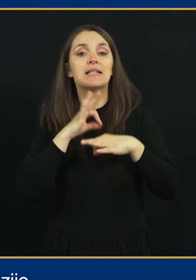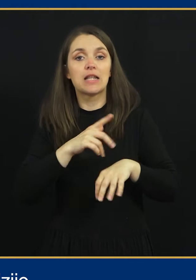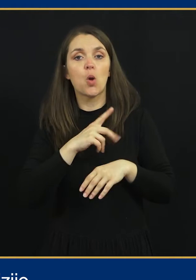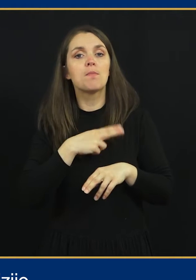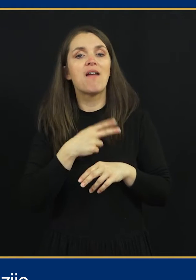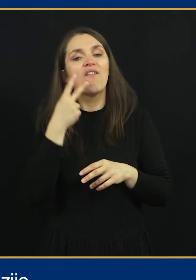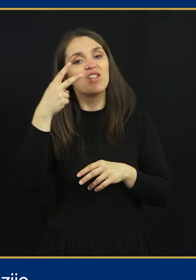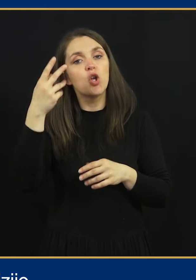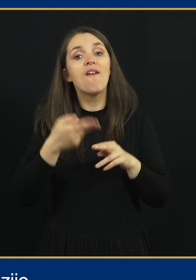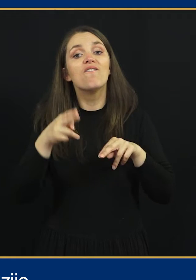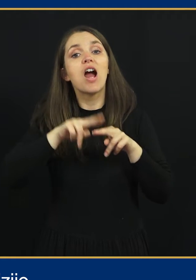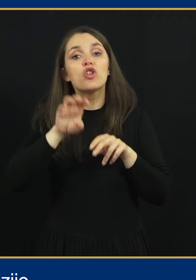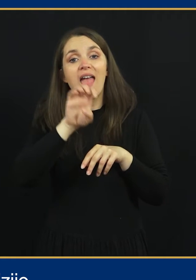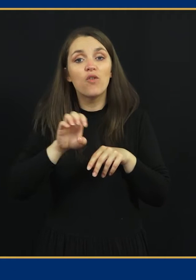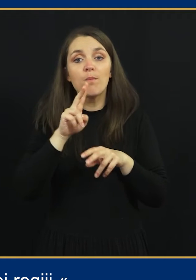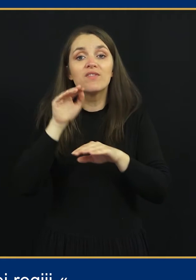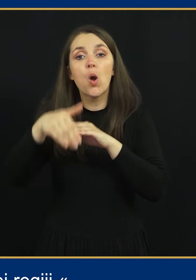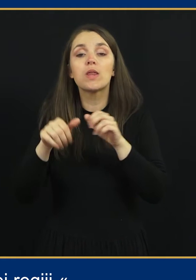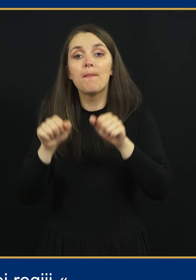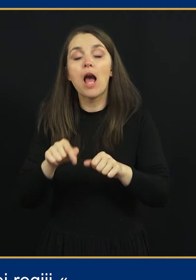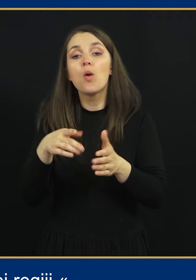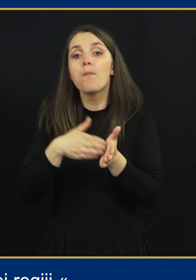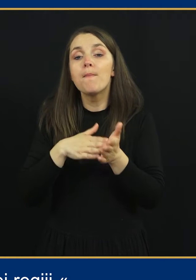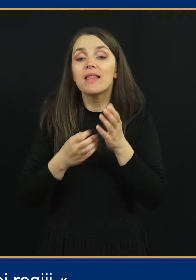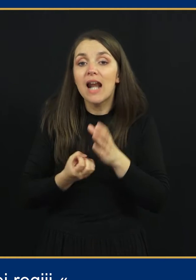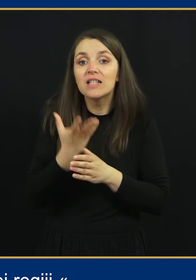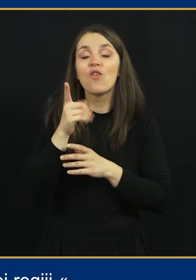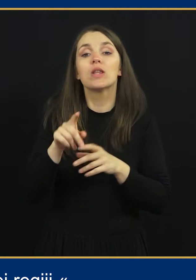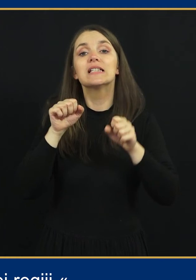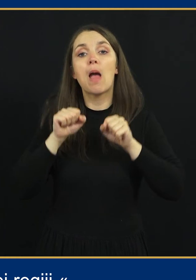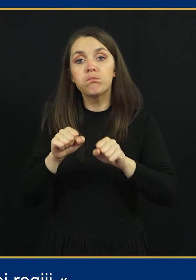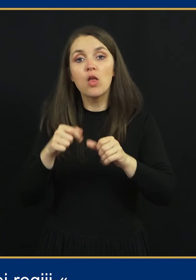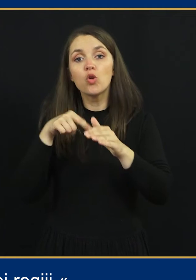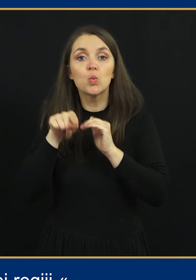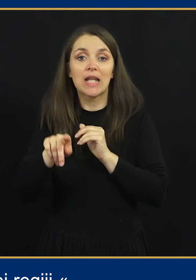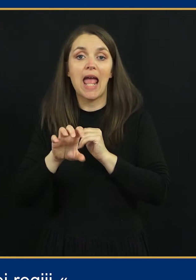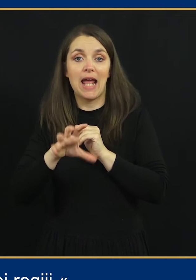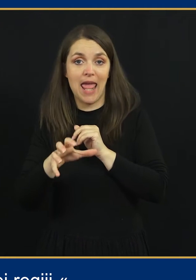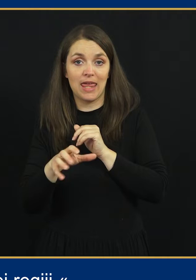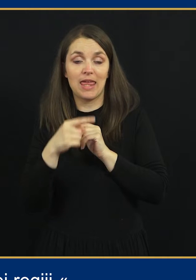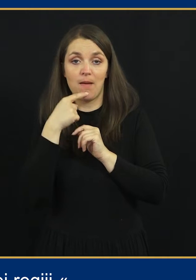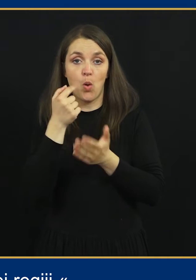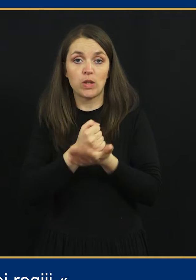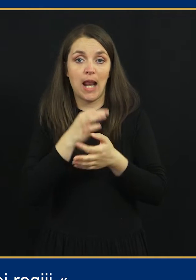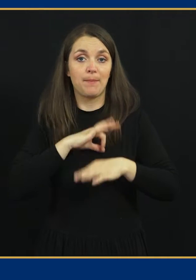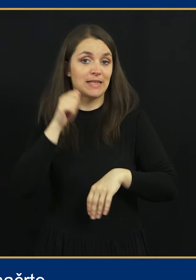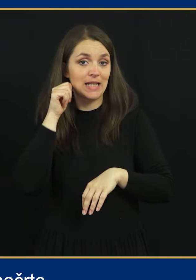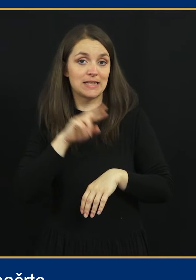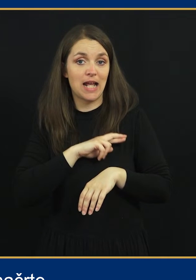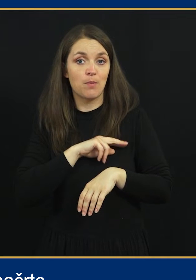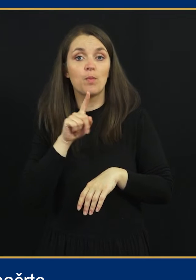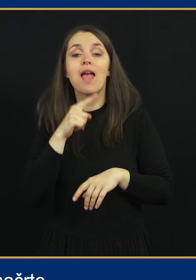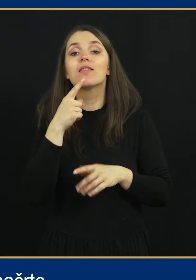vizijo, da več Evrope v Zahodnem Balkanu pomeni razvoj in stabilnost v tej regiji, je poudarila predsednica republike